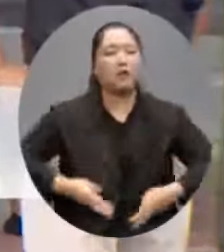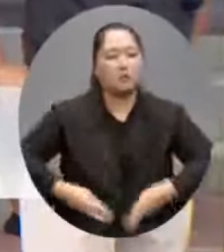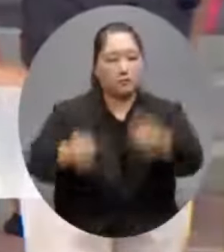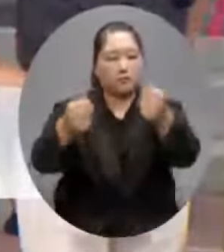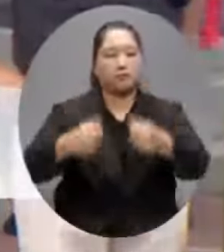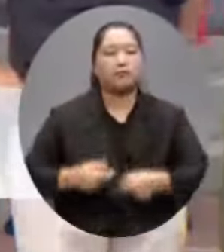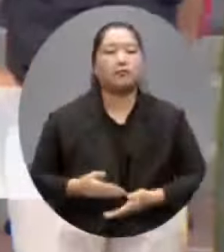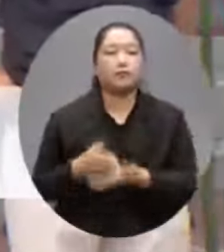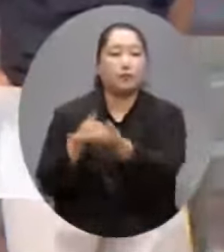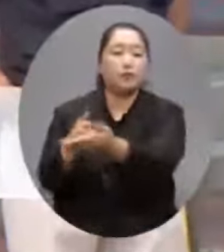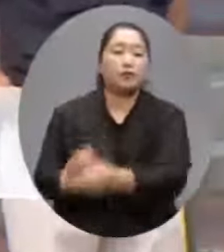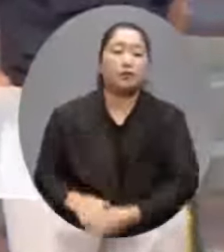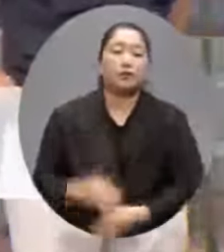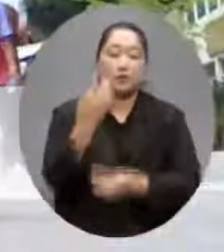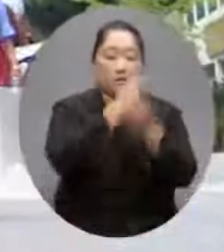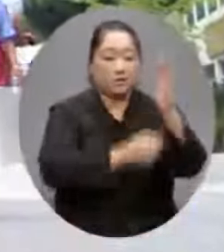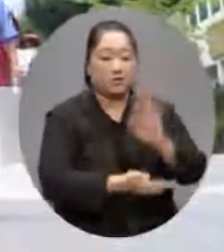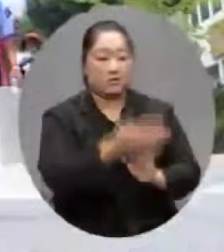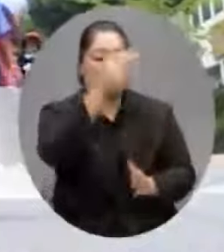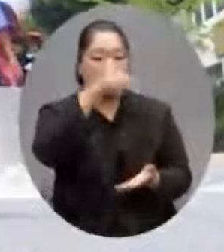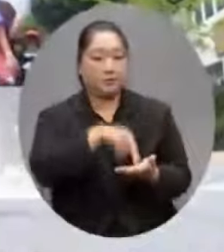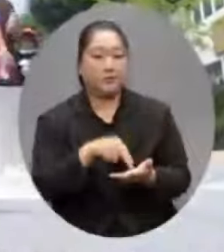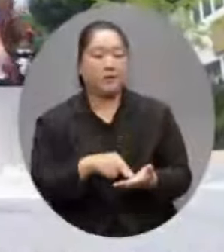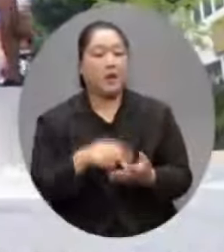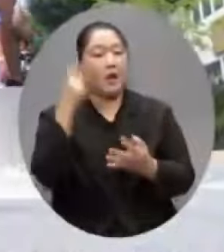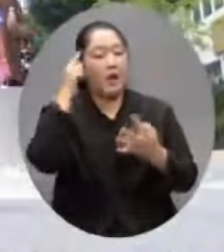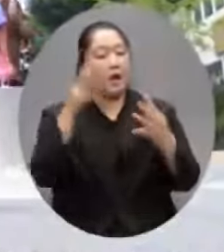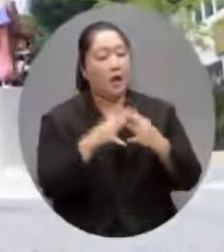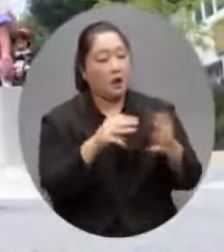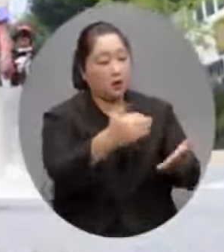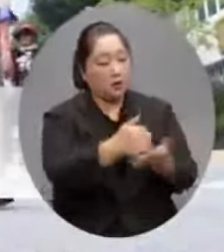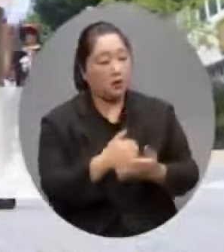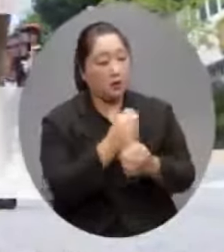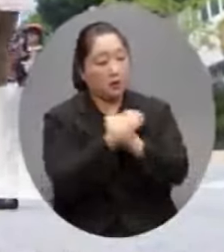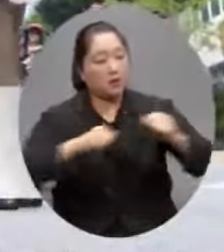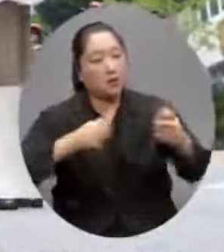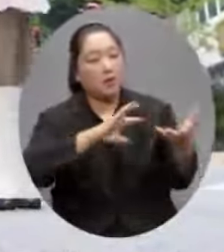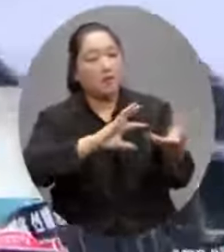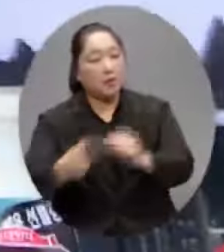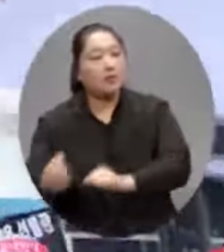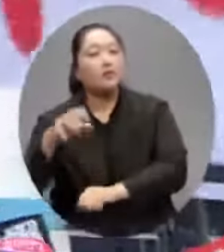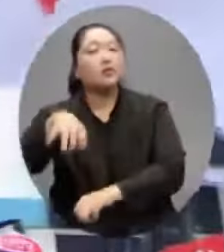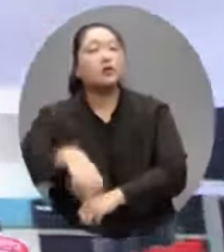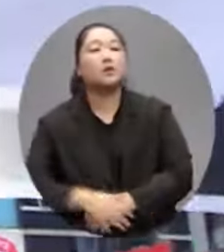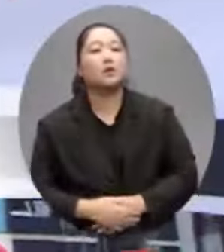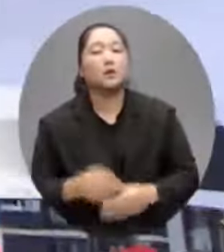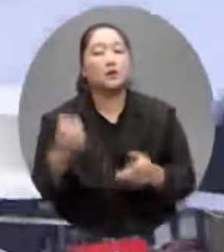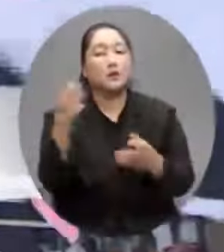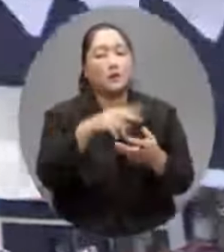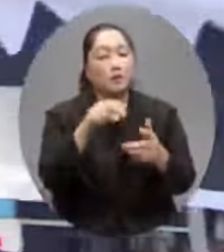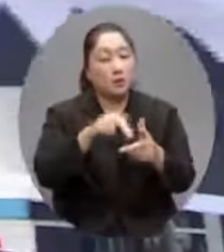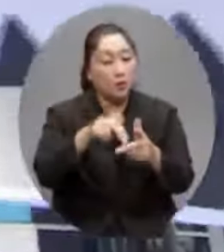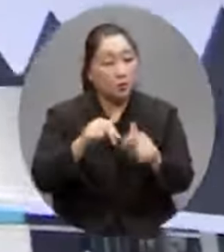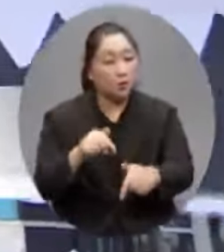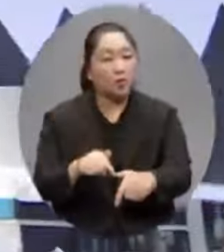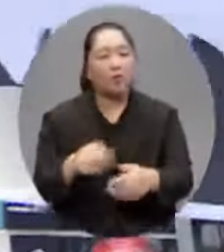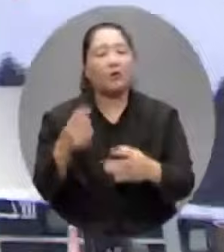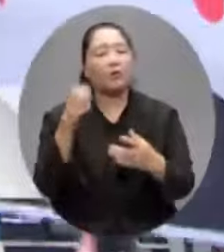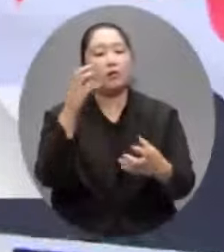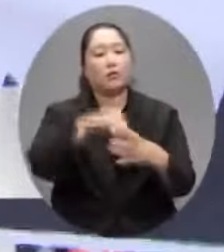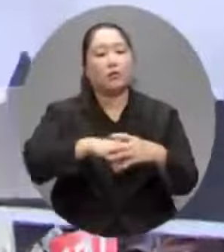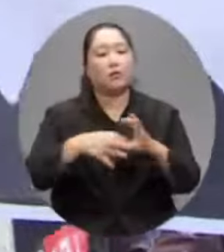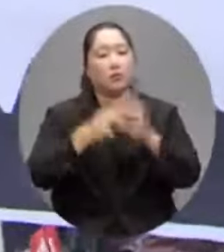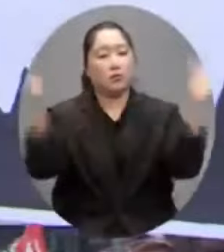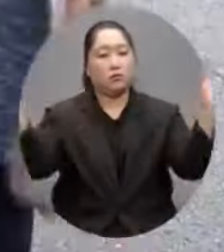요구했습니다. 이에 대해 청주시는 상생 합의안은 광역 매립장에 해당되고 재활용 선별센터에는 해당하지